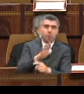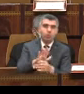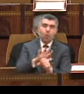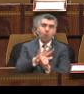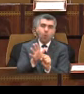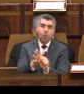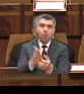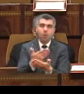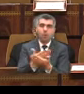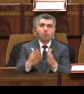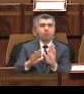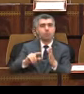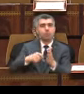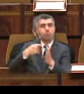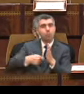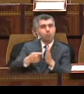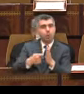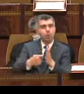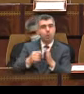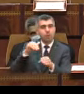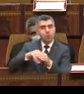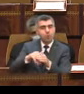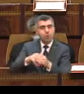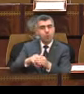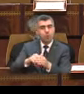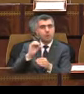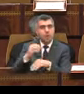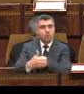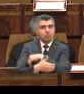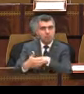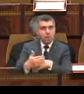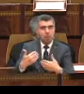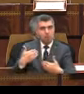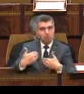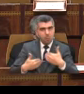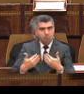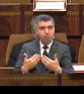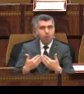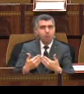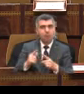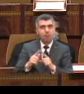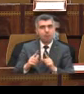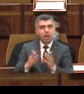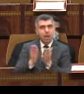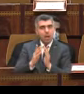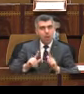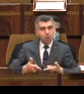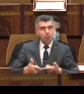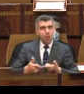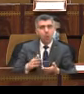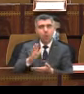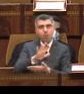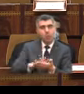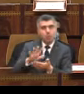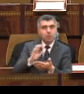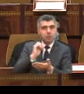هاد المشاريع اللي عندها علاقه بصندوق التماسك الاجتماعي، لا ديال الاعاقه ولا ديال التيسير ولا ديال مليون محفظه ولا